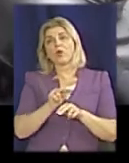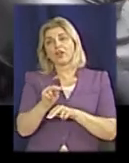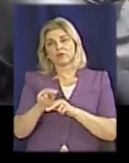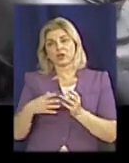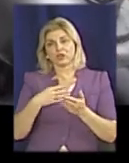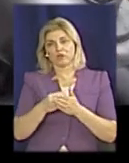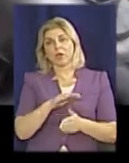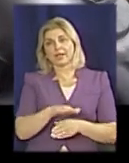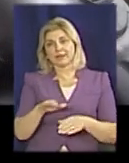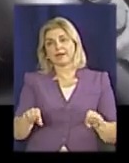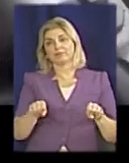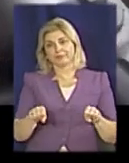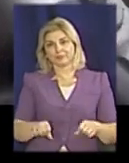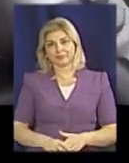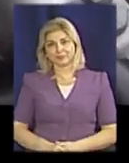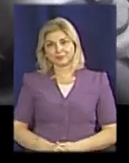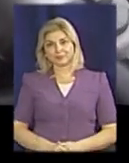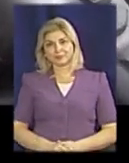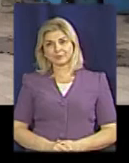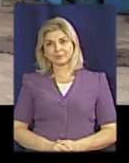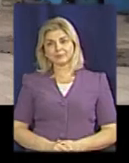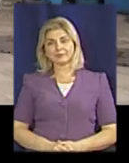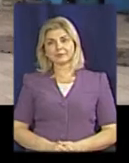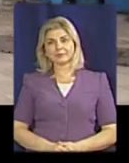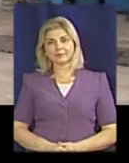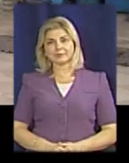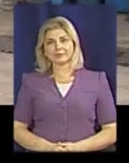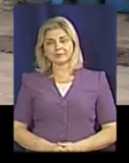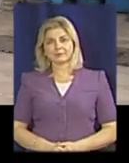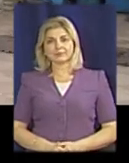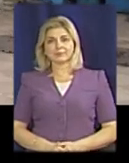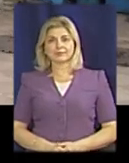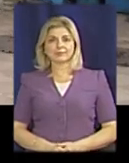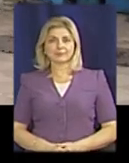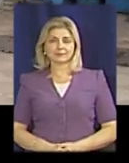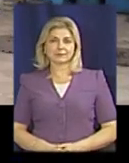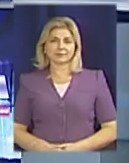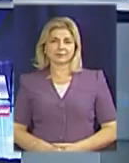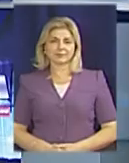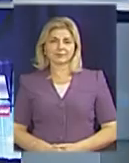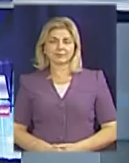своїх дітей керувати мотоциклом. Марія Савицька, Олександр Попов, телевізійні новини Миколаївщини.